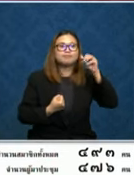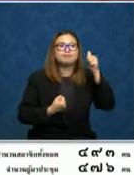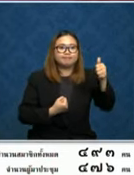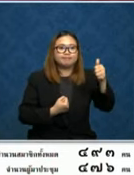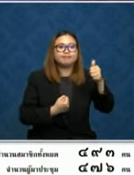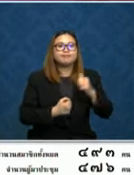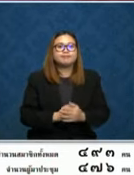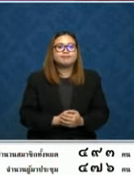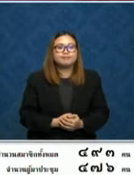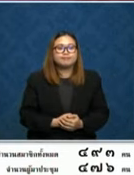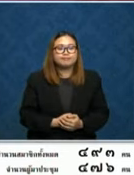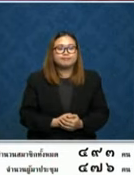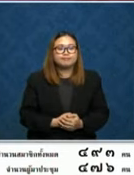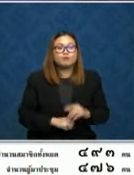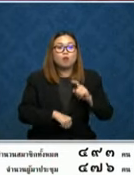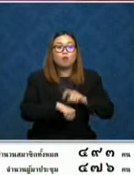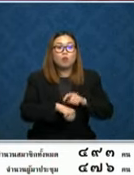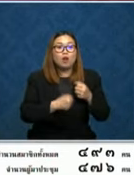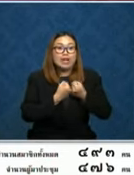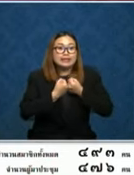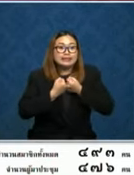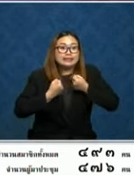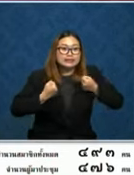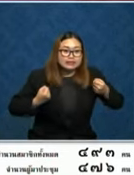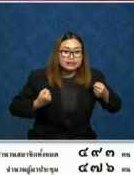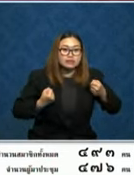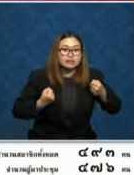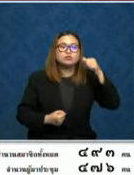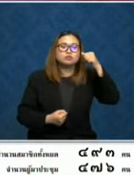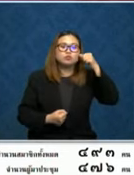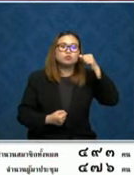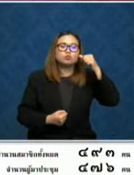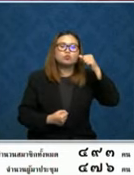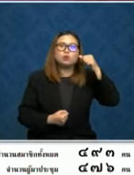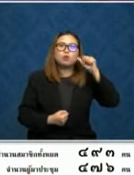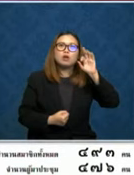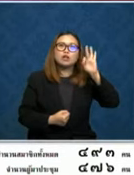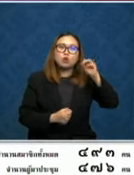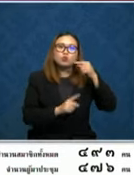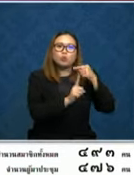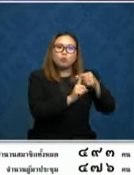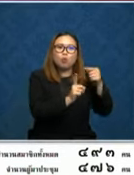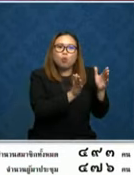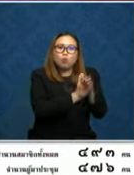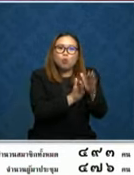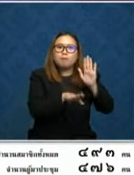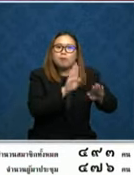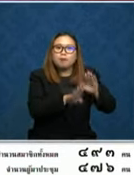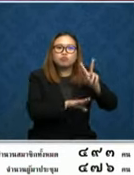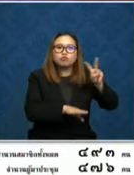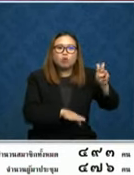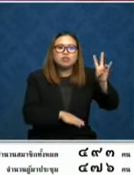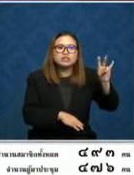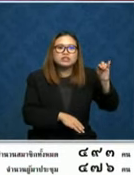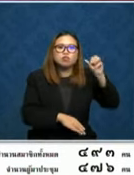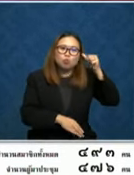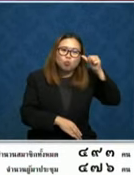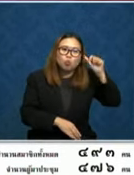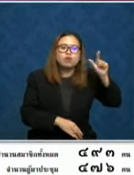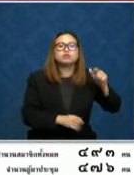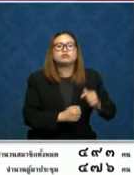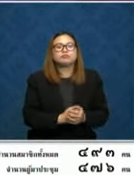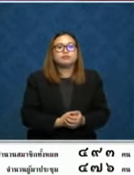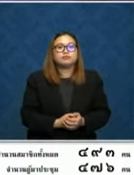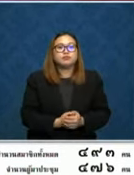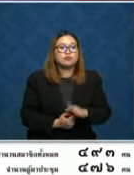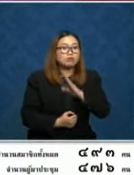ที่ขยายระยะเวลาไปด้วยเนี่ยก็จะเกือบ270วันเกือบปีนะครับแล้วก็ยังไม่รวมถึงว่ากรณีที่คณะกรรมการเนี่ยพิจารณาไม่แล้วเสร็